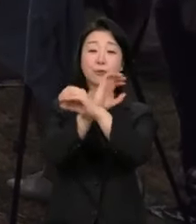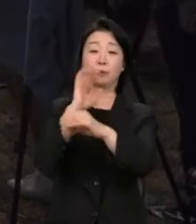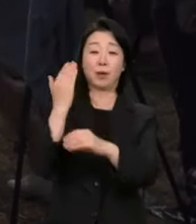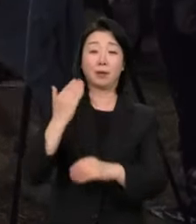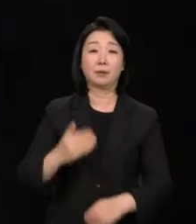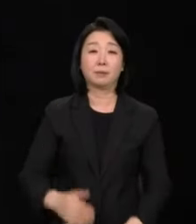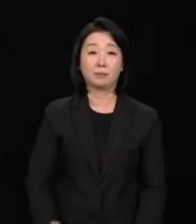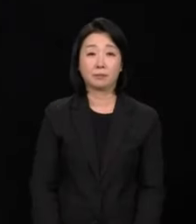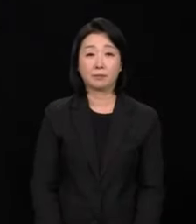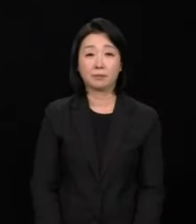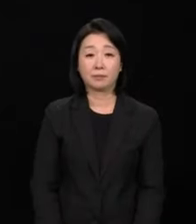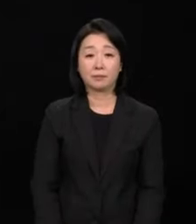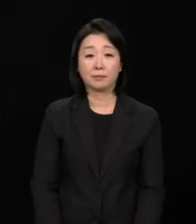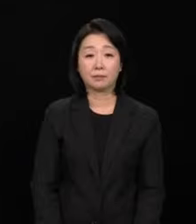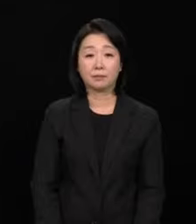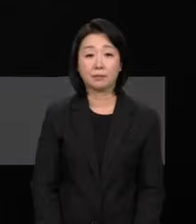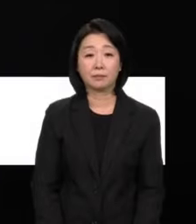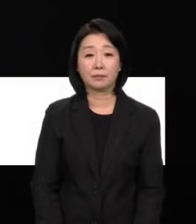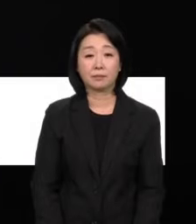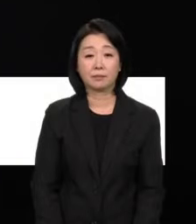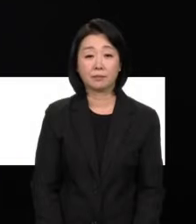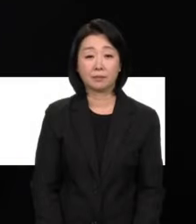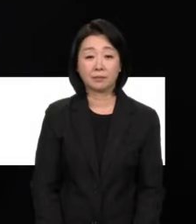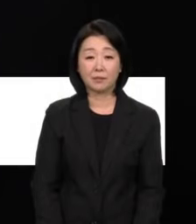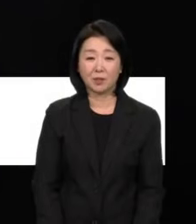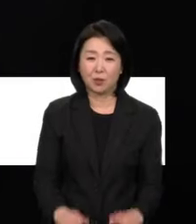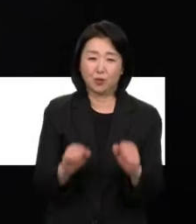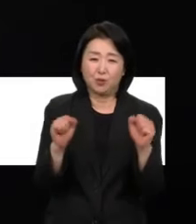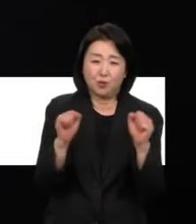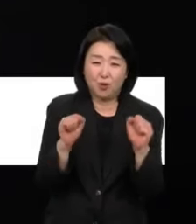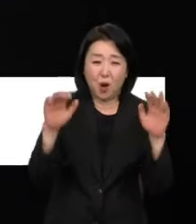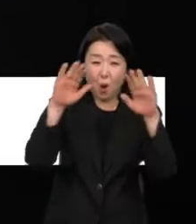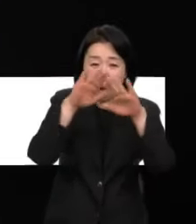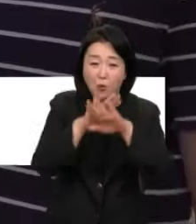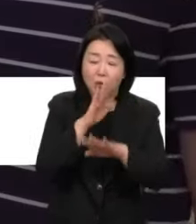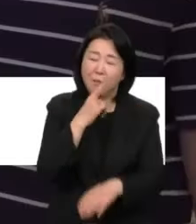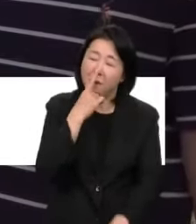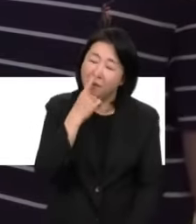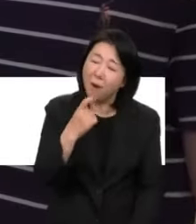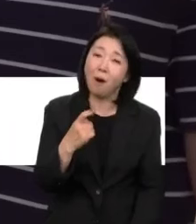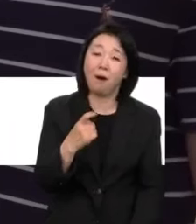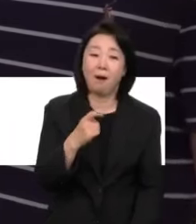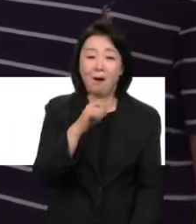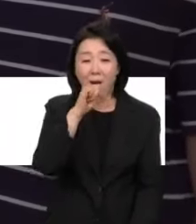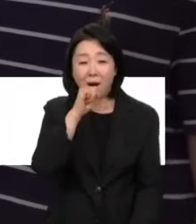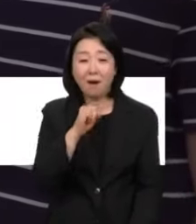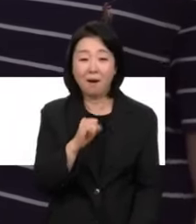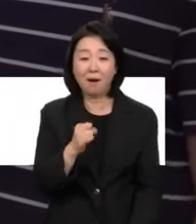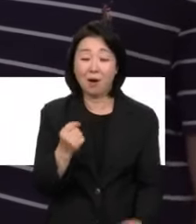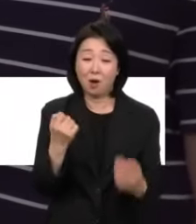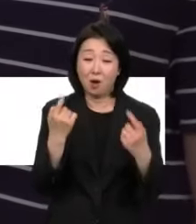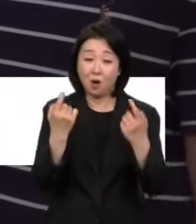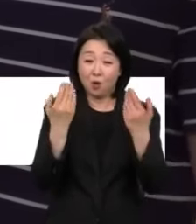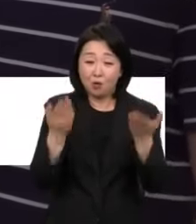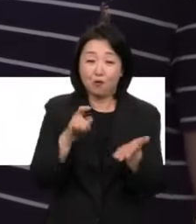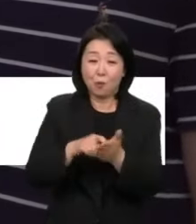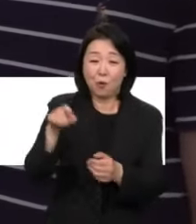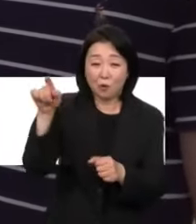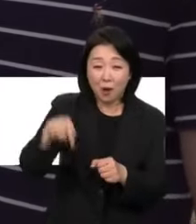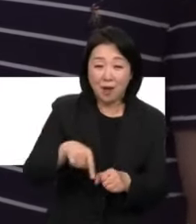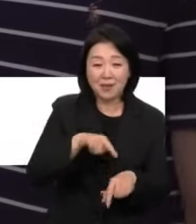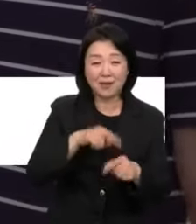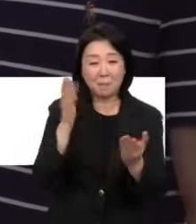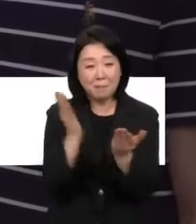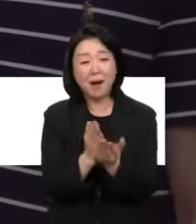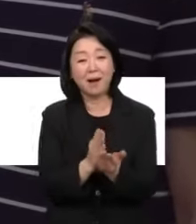있습니다. The weather got colder and you know it got darker. And so I was excited. I'm on like vacation right now, so good timing.